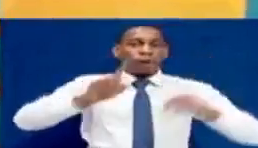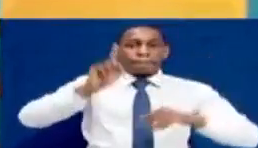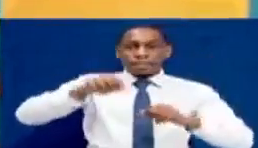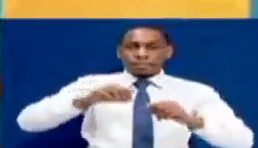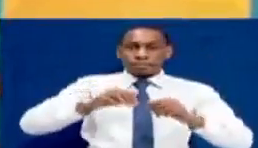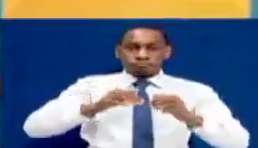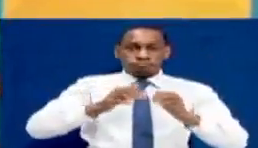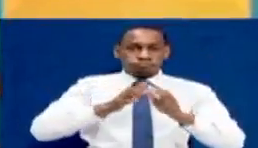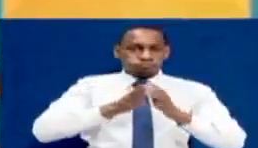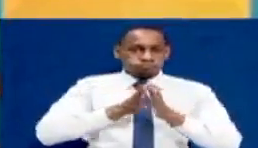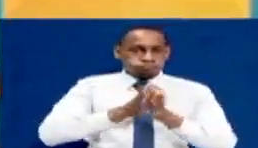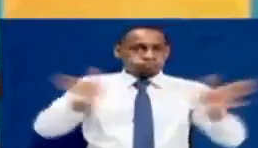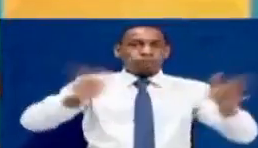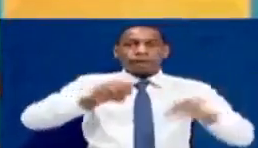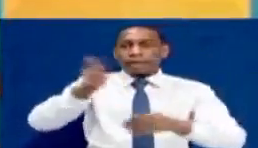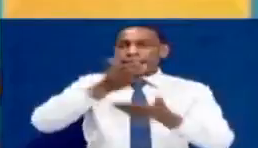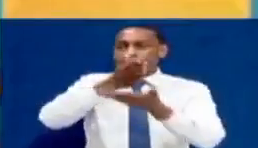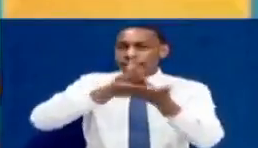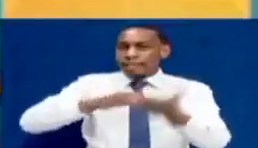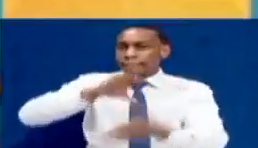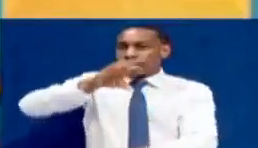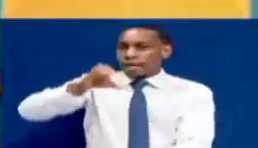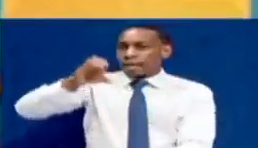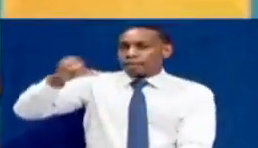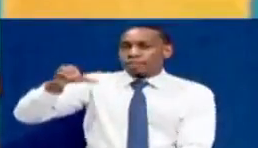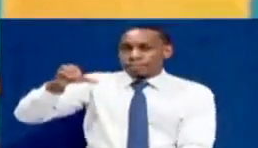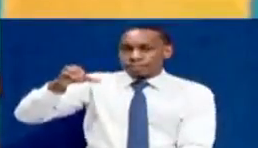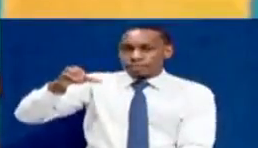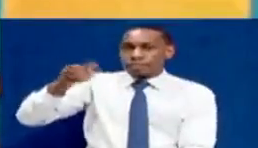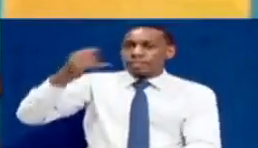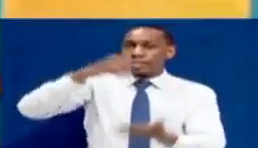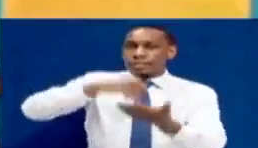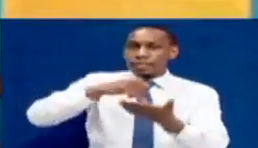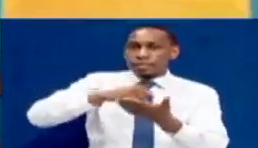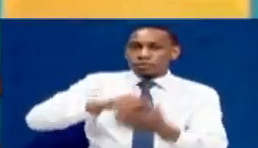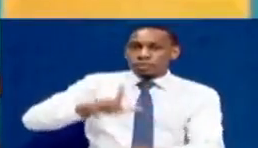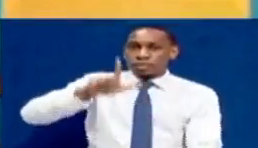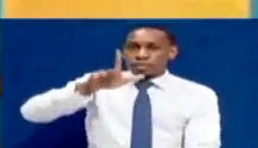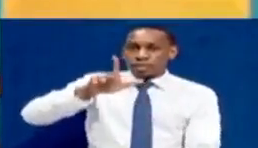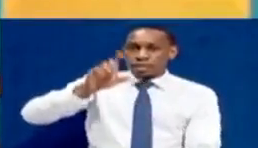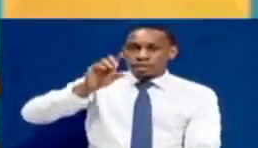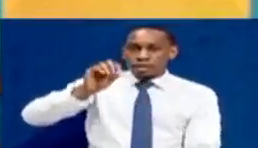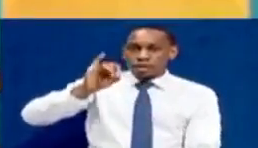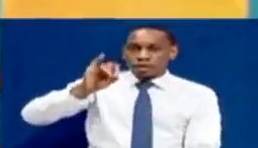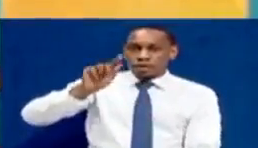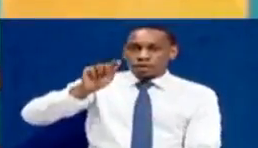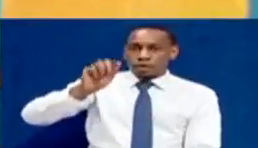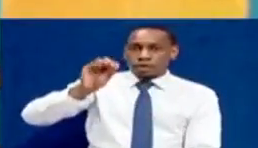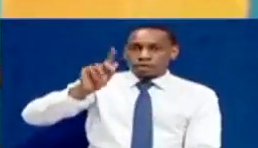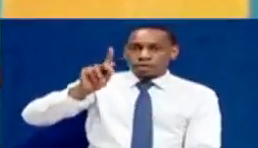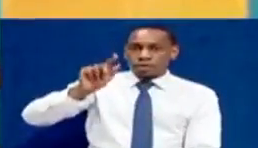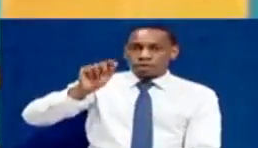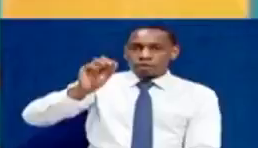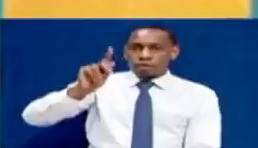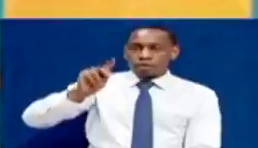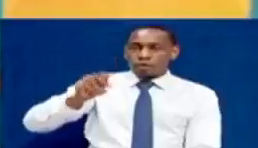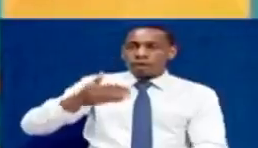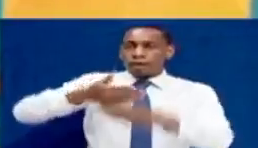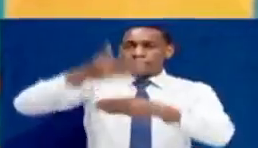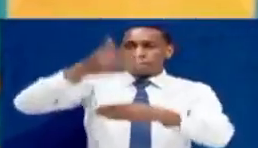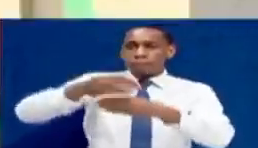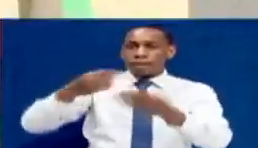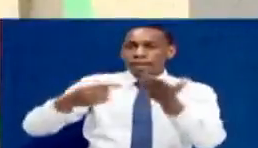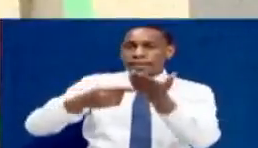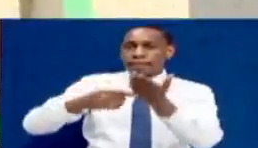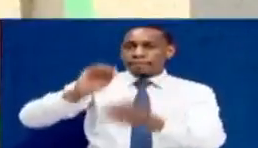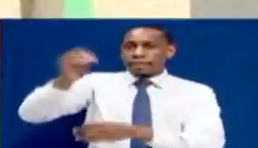spread to other sub counties including Loitoktok, which borders Taita Taveta